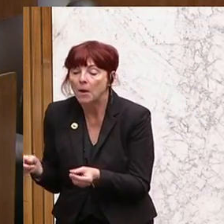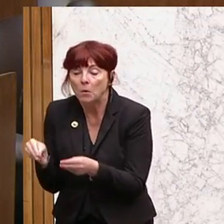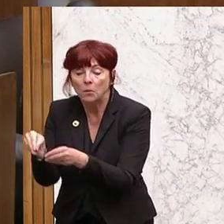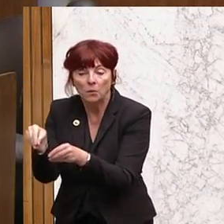schützen